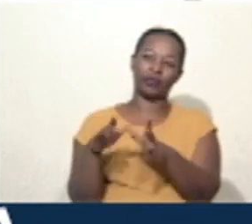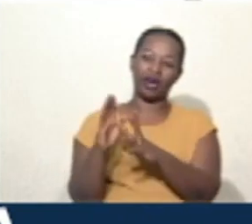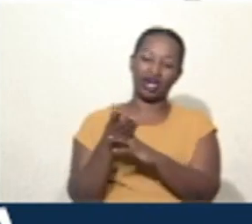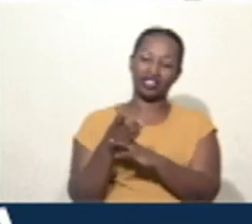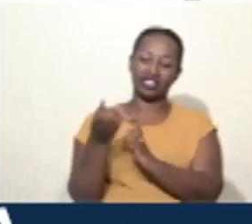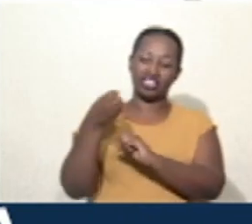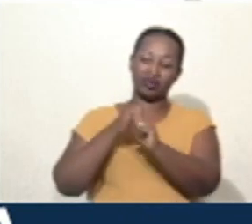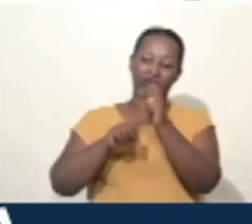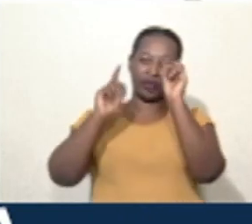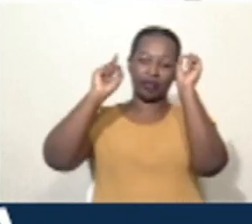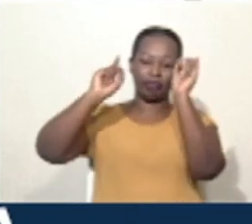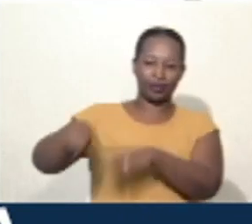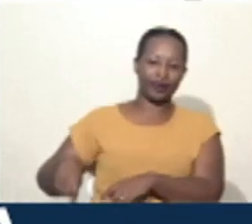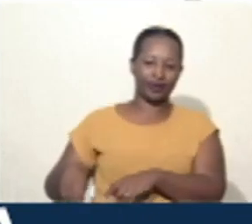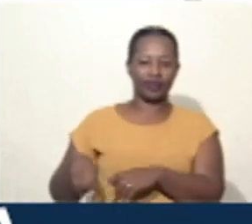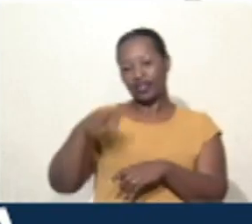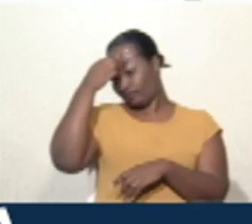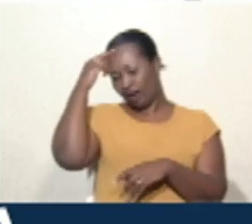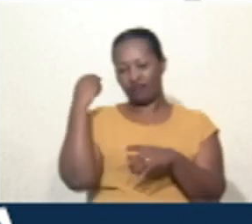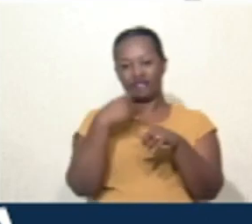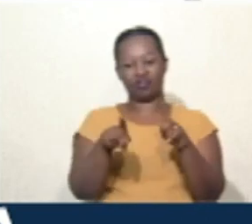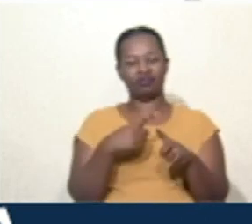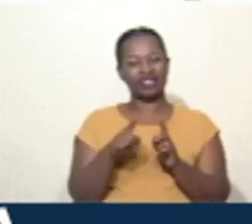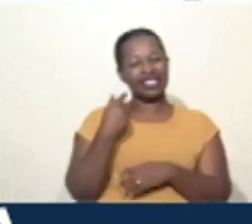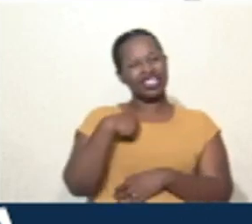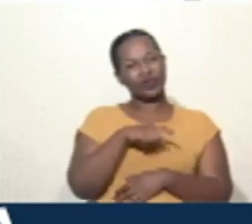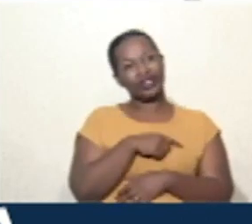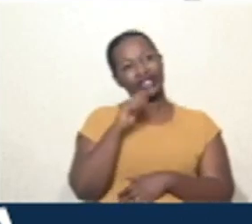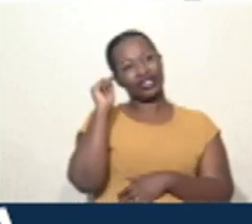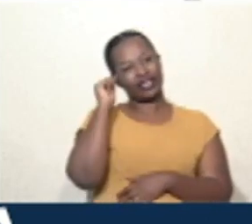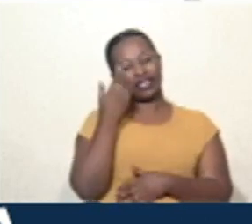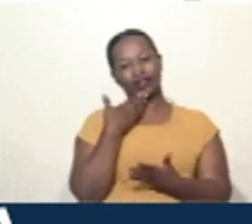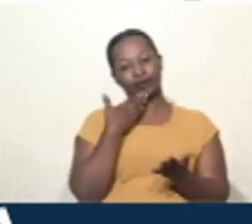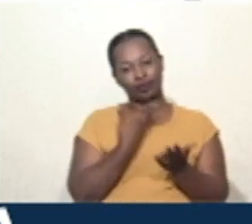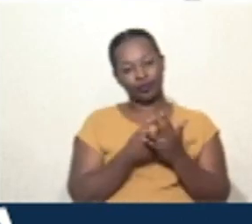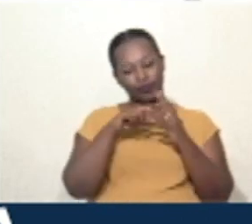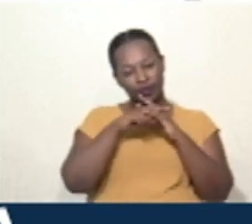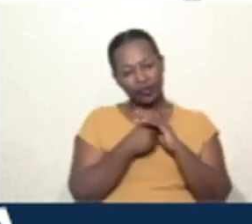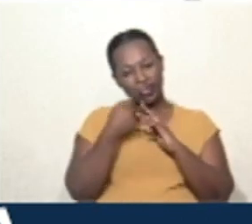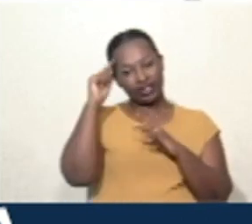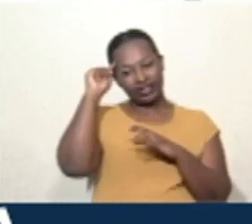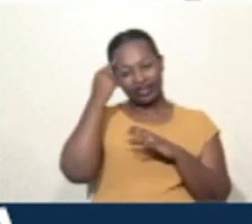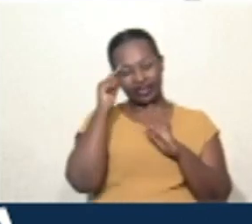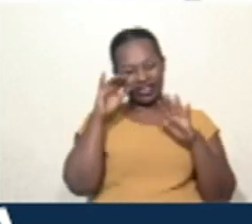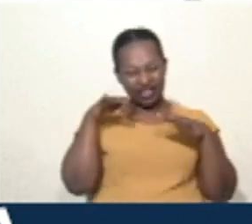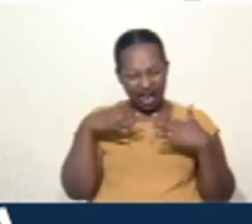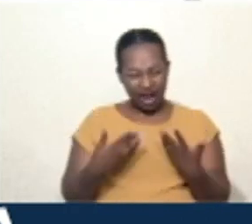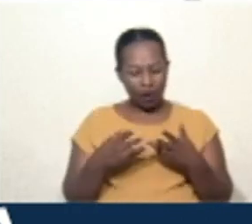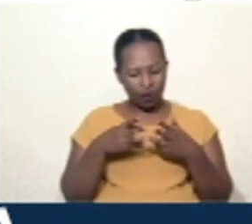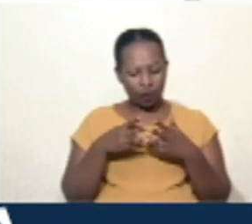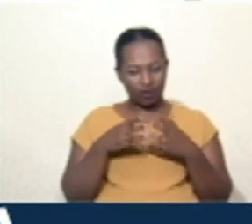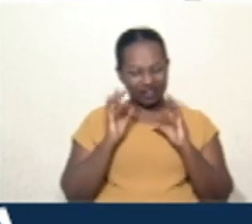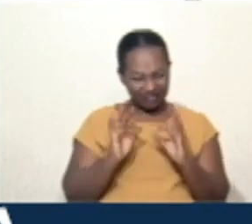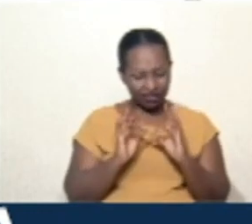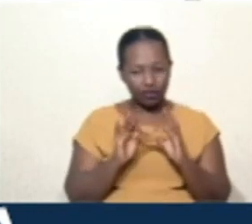bitarangiye ku mpamvu zitandukanye. Dutekereza ko nabyo ari byiza ko dutangira gutekereza ku buryo bwaba bunoze